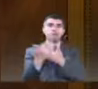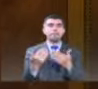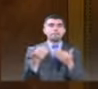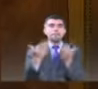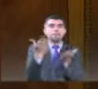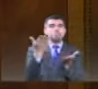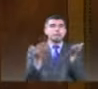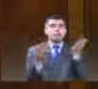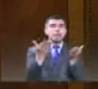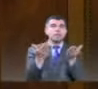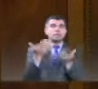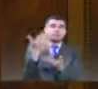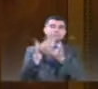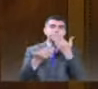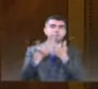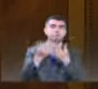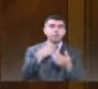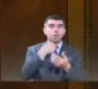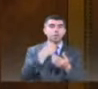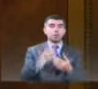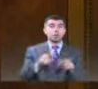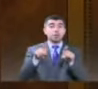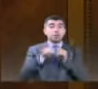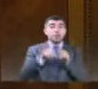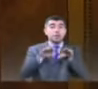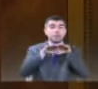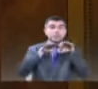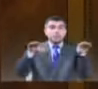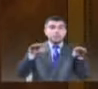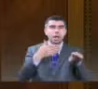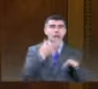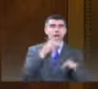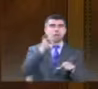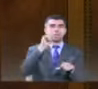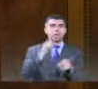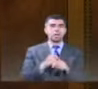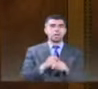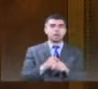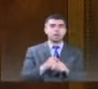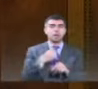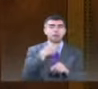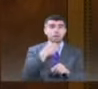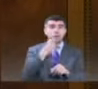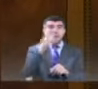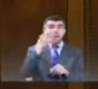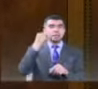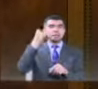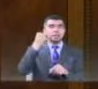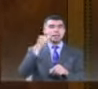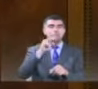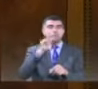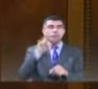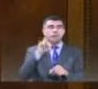اليوم انتم كتنعموا في الاستقرار وكتنعموا في الامن والطمانينه؟ لان الحسن الثاني الله يرحمه راه